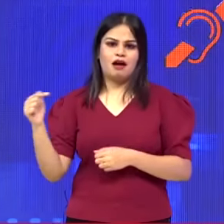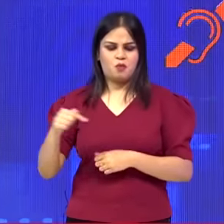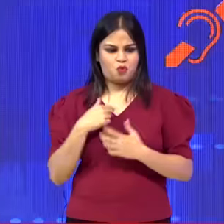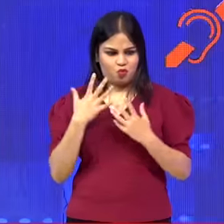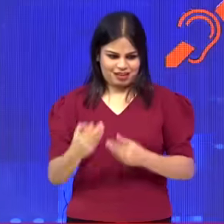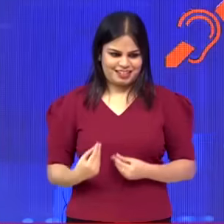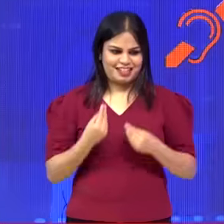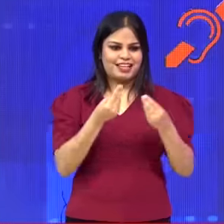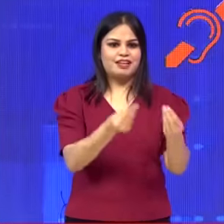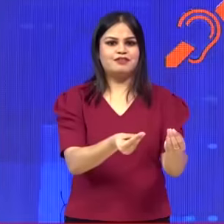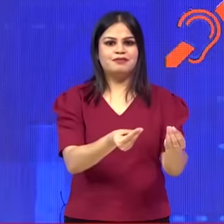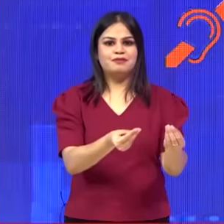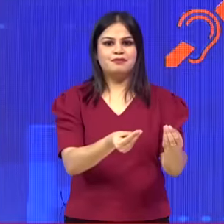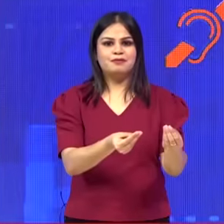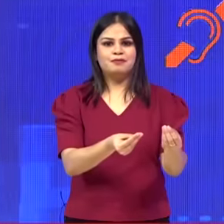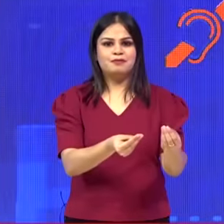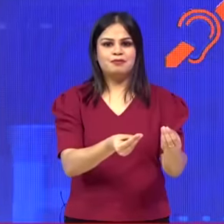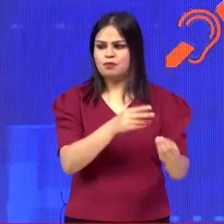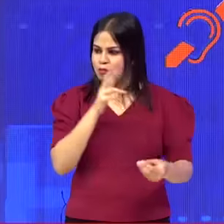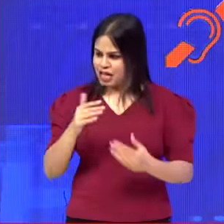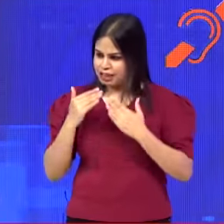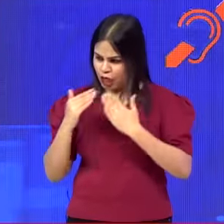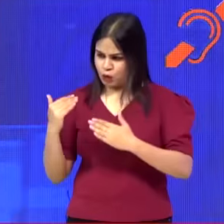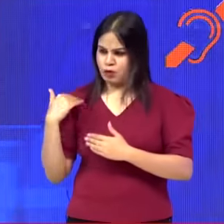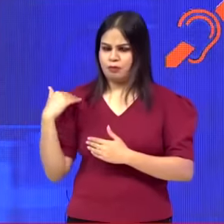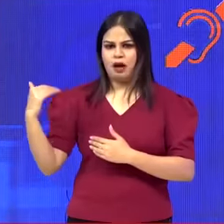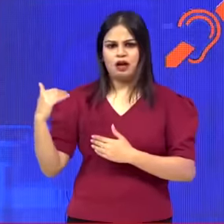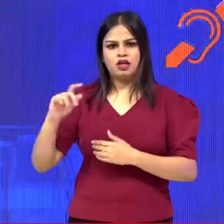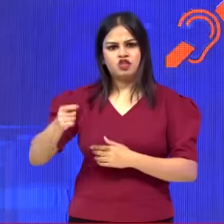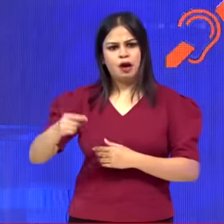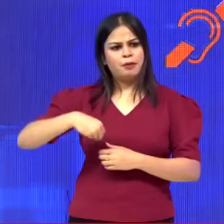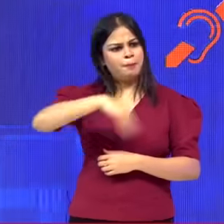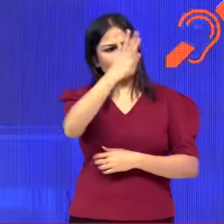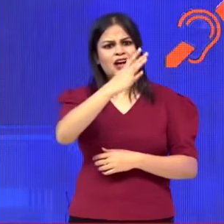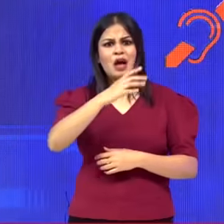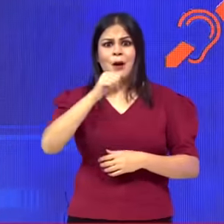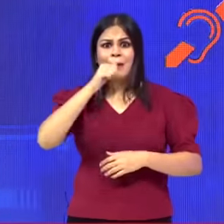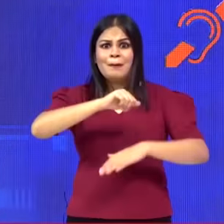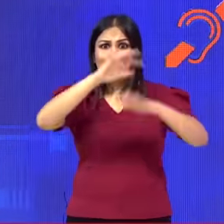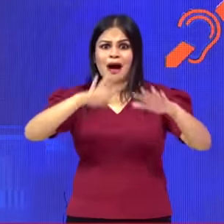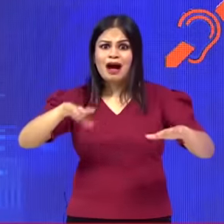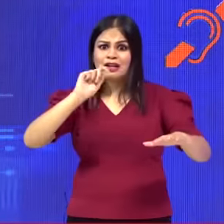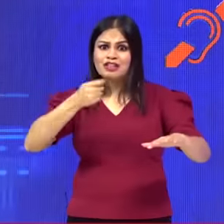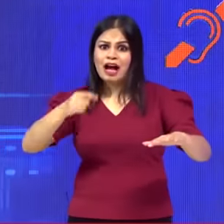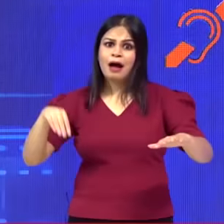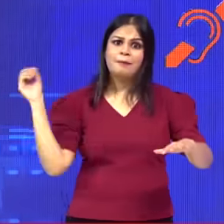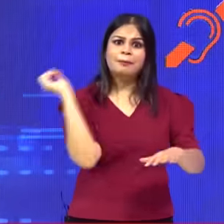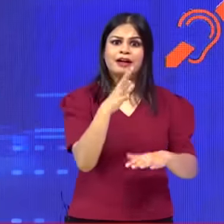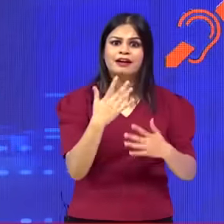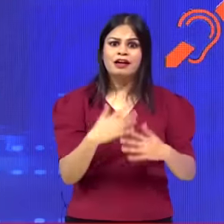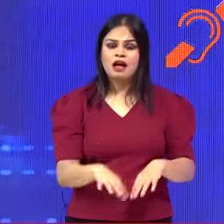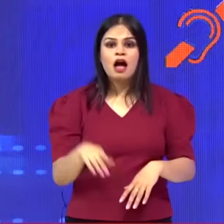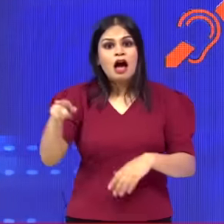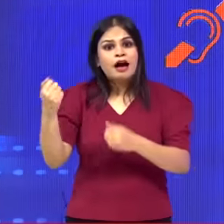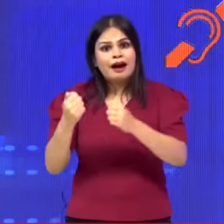इट, इज इट थैंक्स भाई जान। वो चाबी फेंक दिया समुंदर में। अब वो गाड़ियाँ एक चाबी के